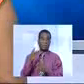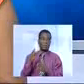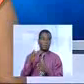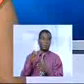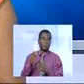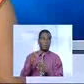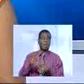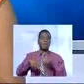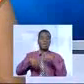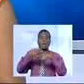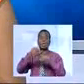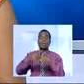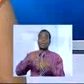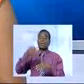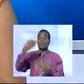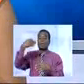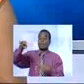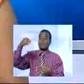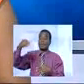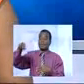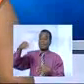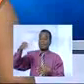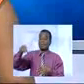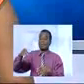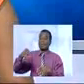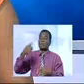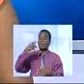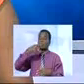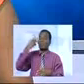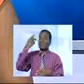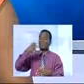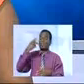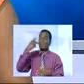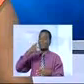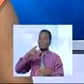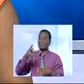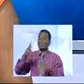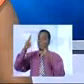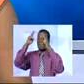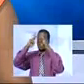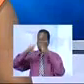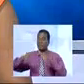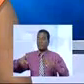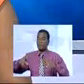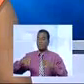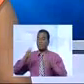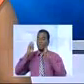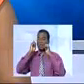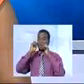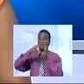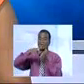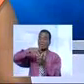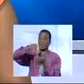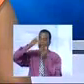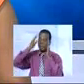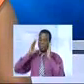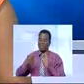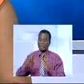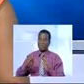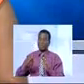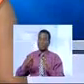Destination la France, précisément à Brest, pour parler de la vie des étudiants ivoiriens à